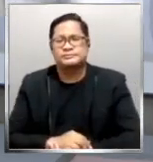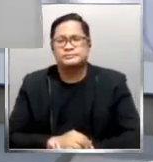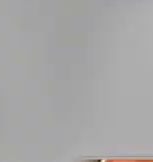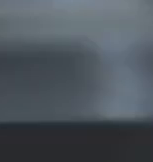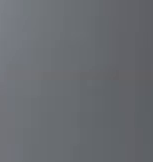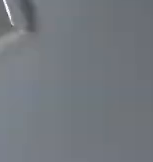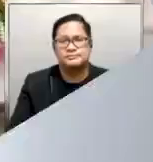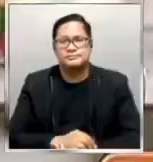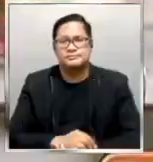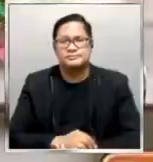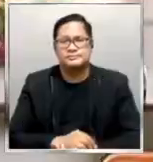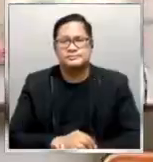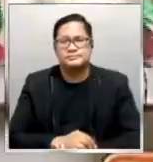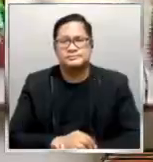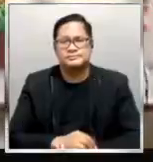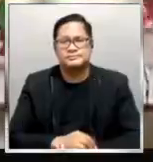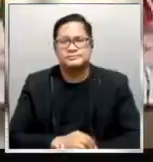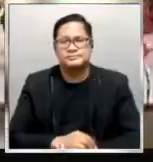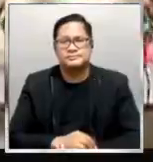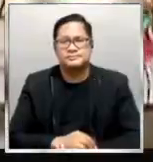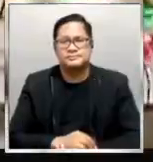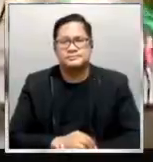Bista.